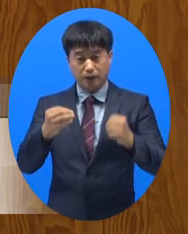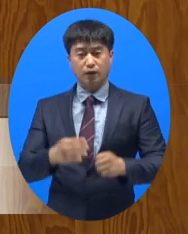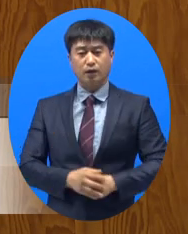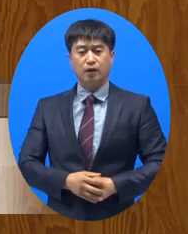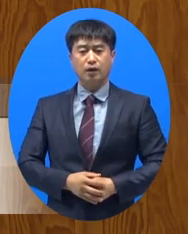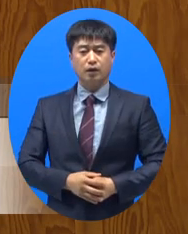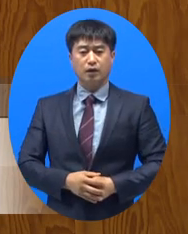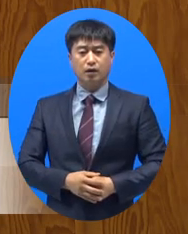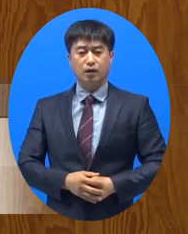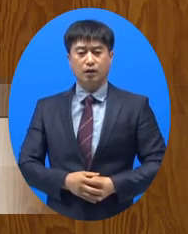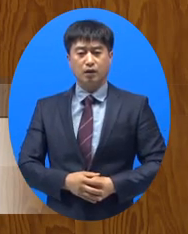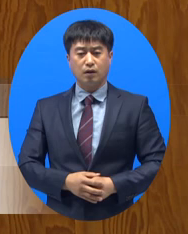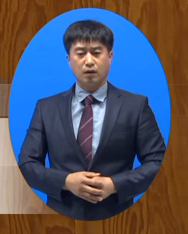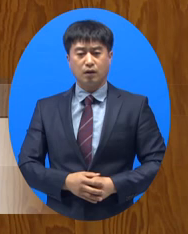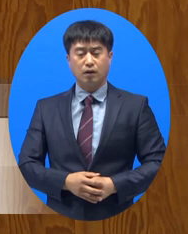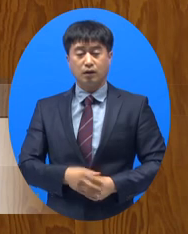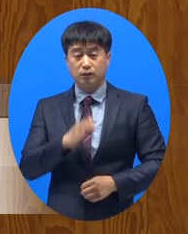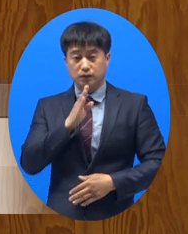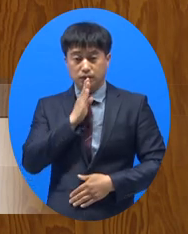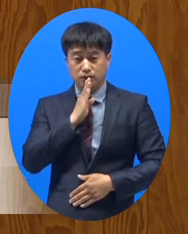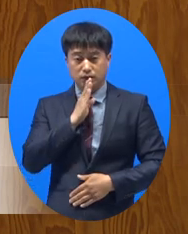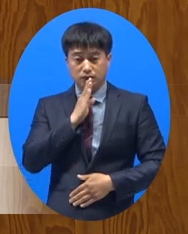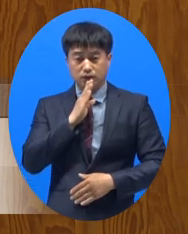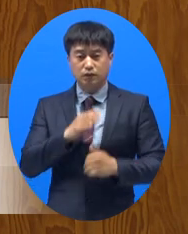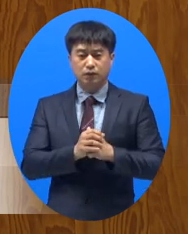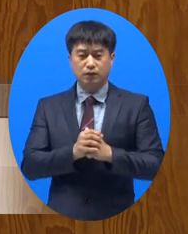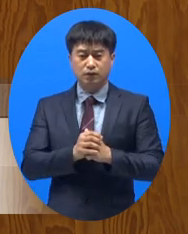많거든요. 아, 진짜 이